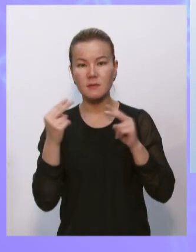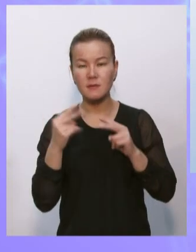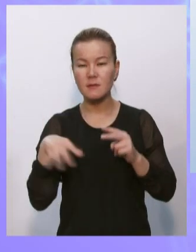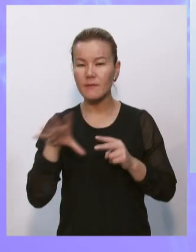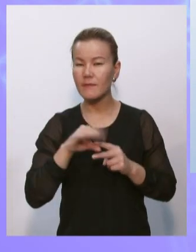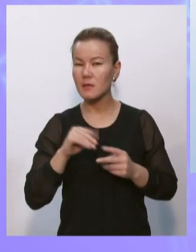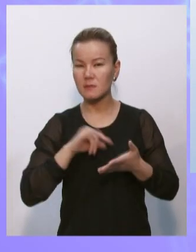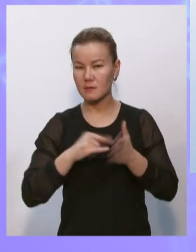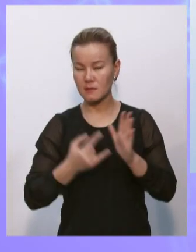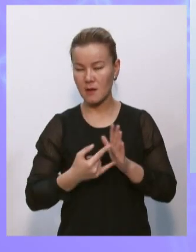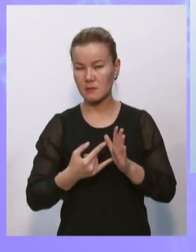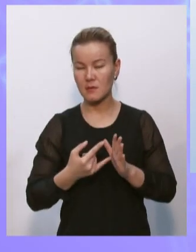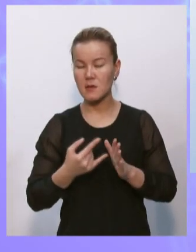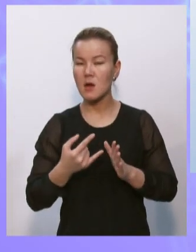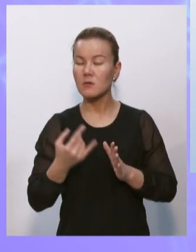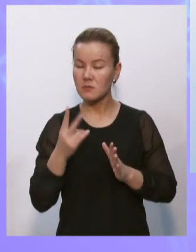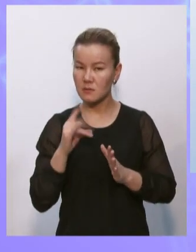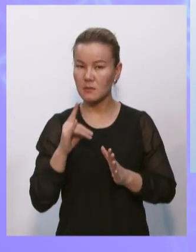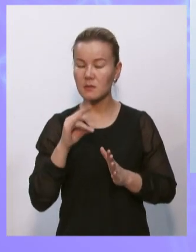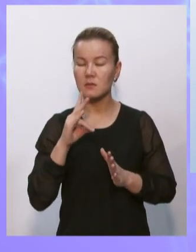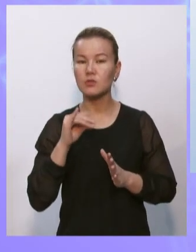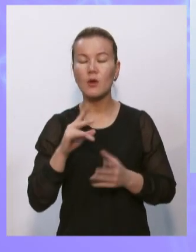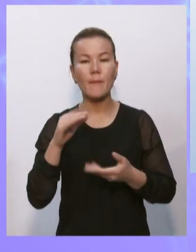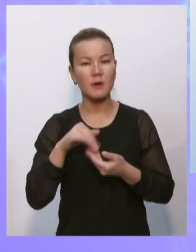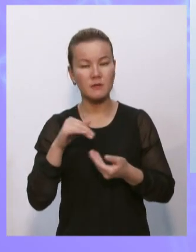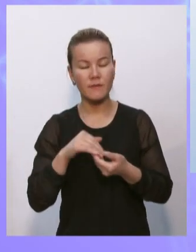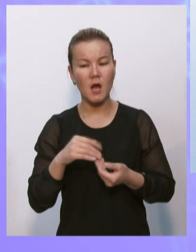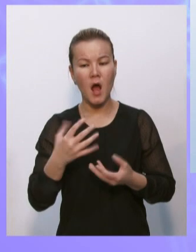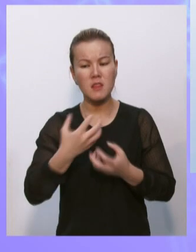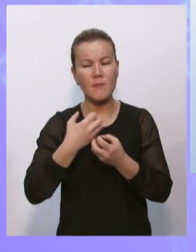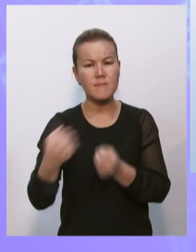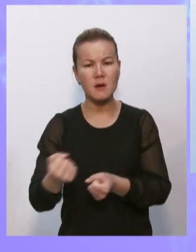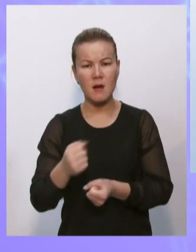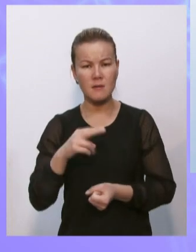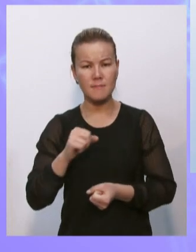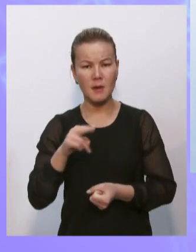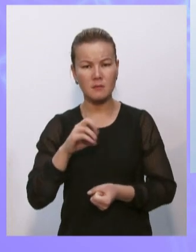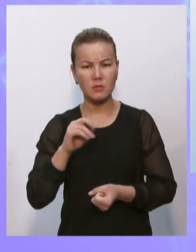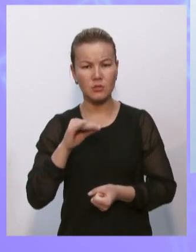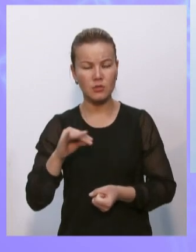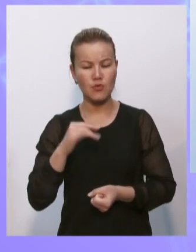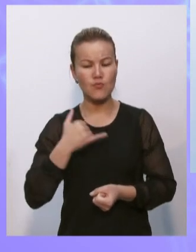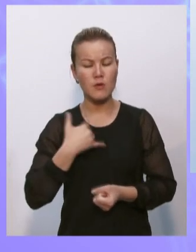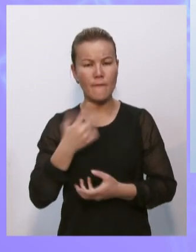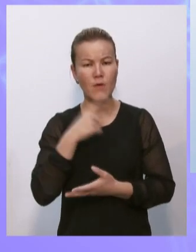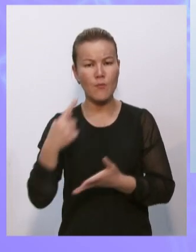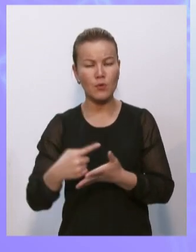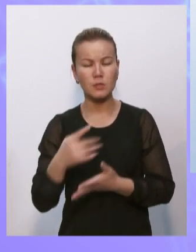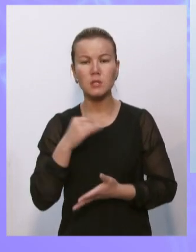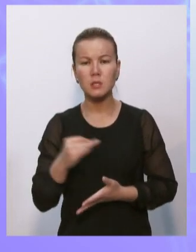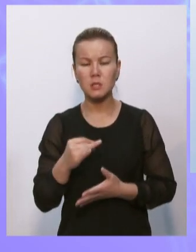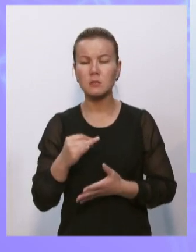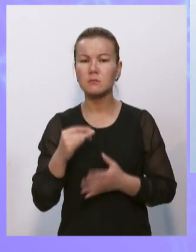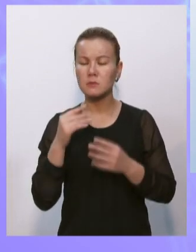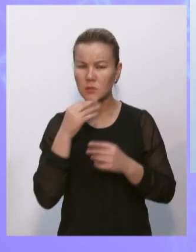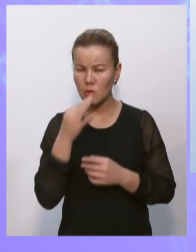весь класс нынче призывает. Отобрали падежи, у меня вопросы. И,